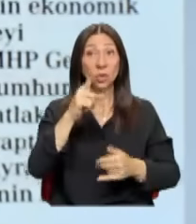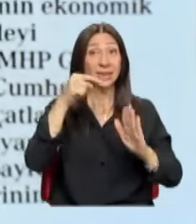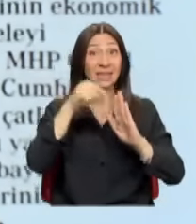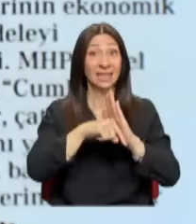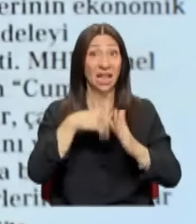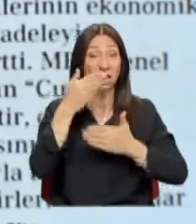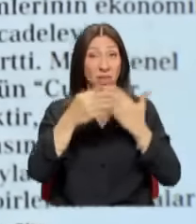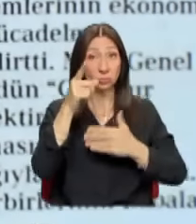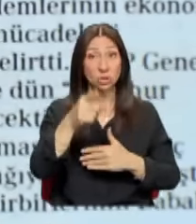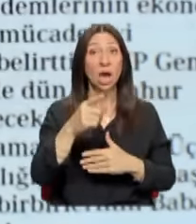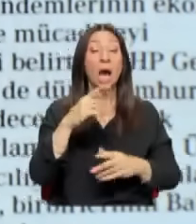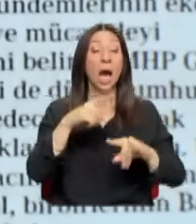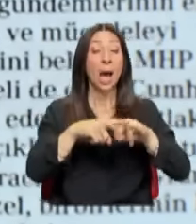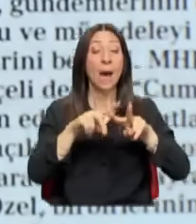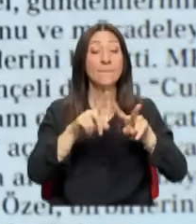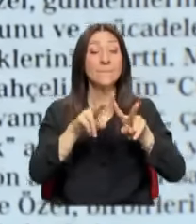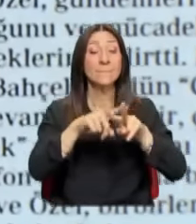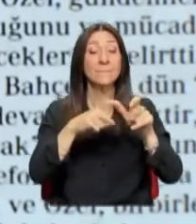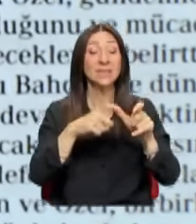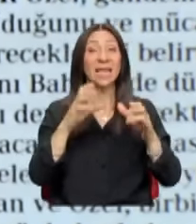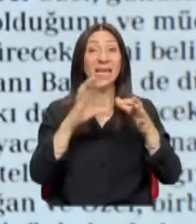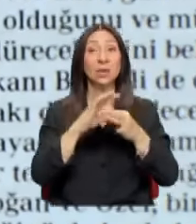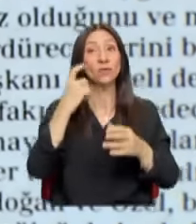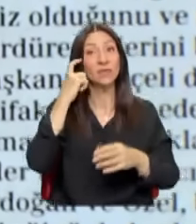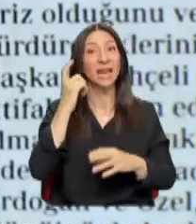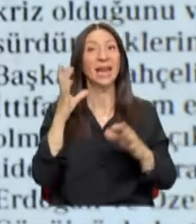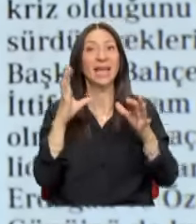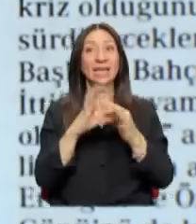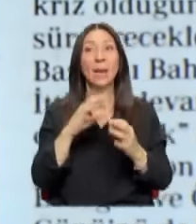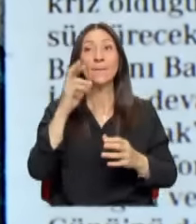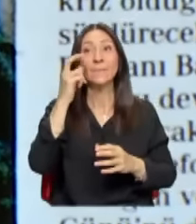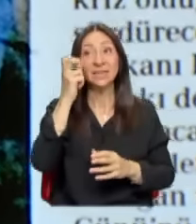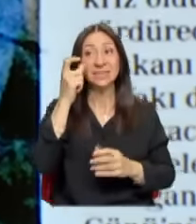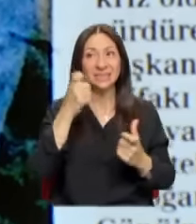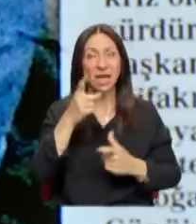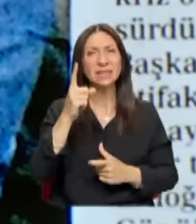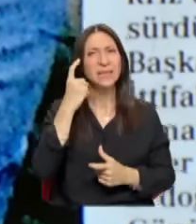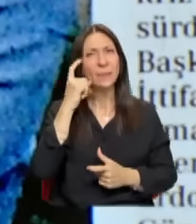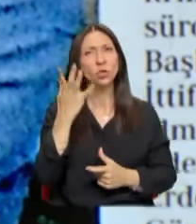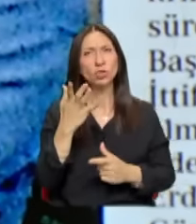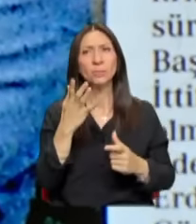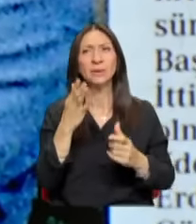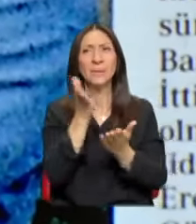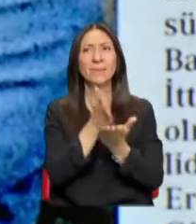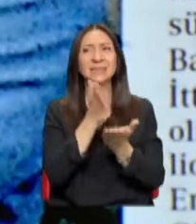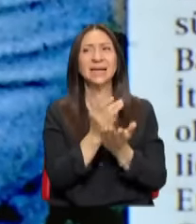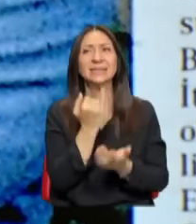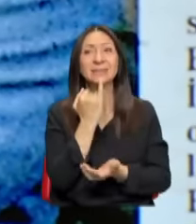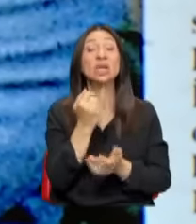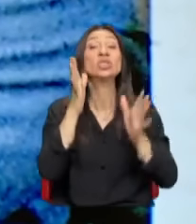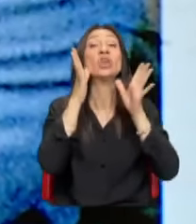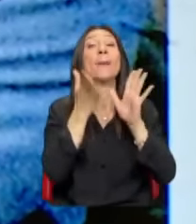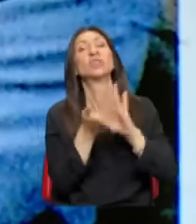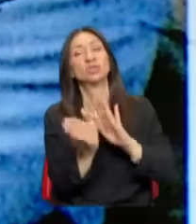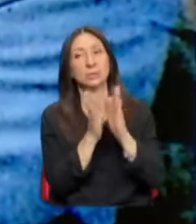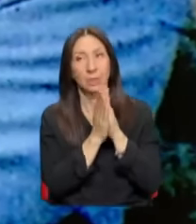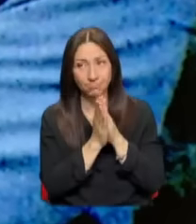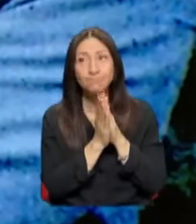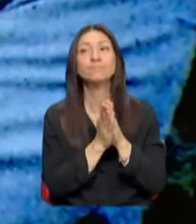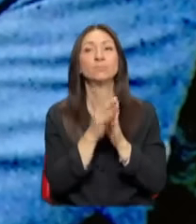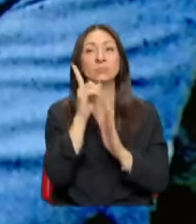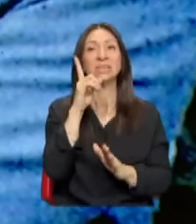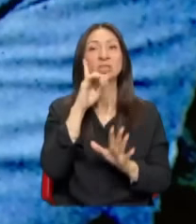detayını aktarmış. Hamas'la ilgili görüşlerinden dolayı Manisa'da zannedersem kabir ziyaretinin, yani cami çıkışında